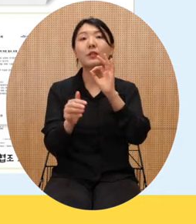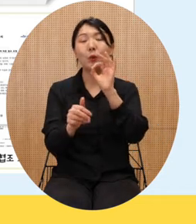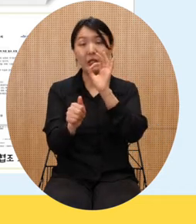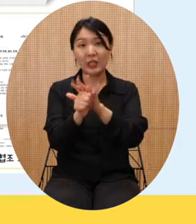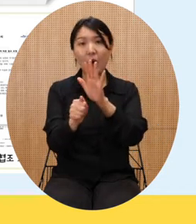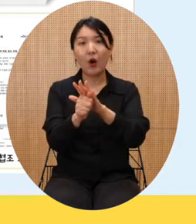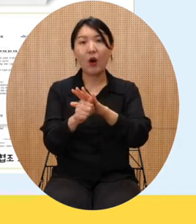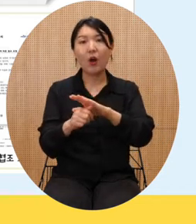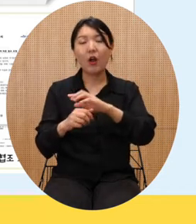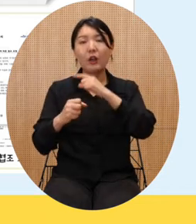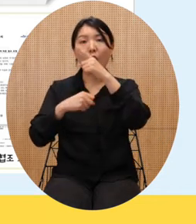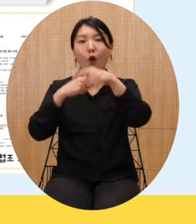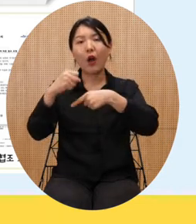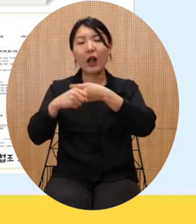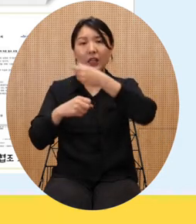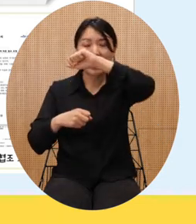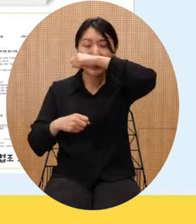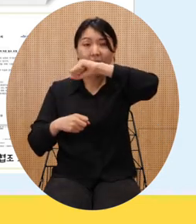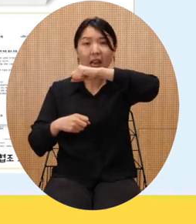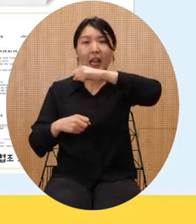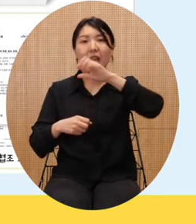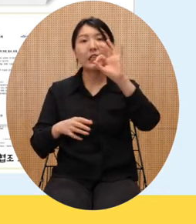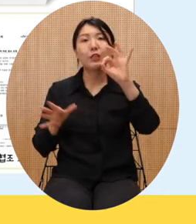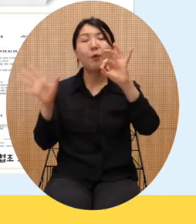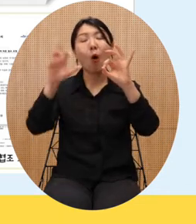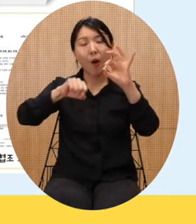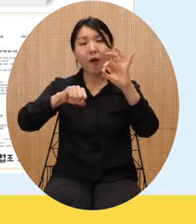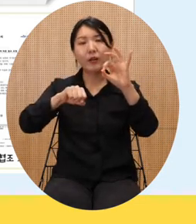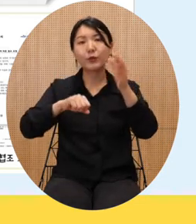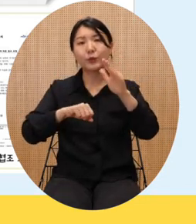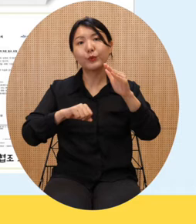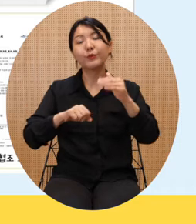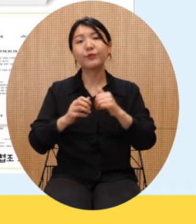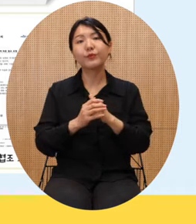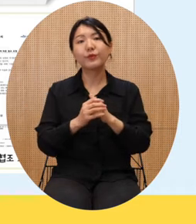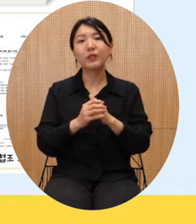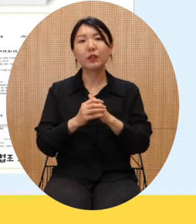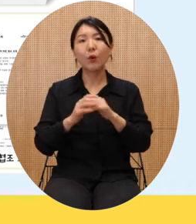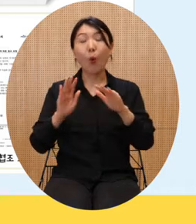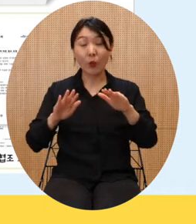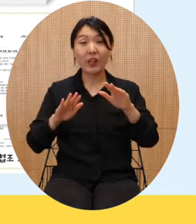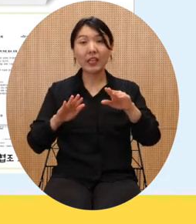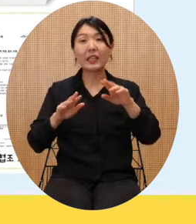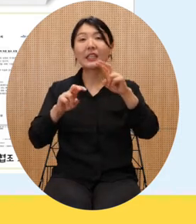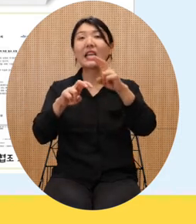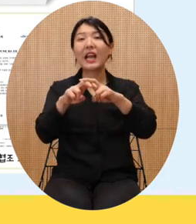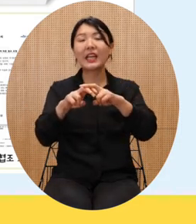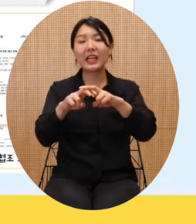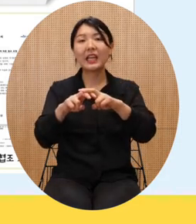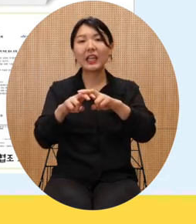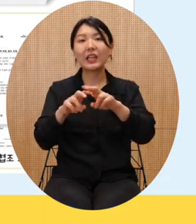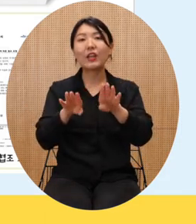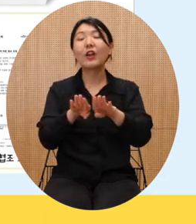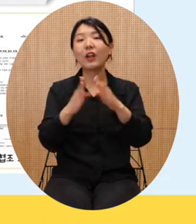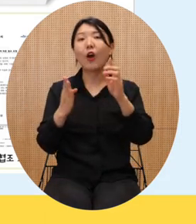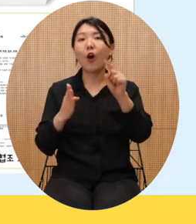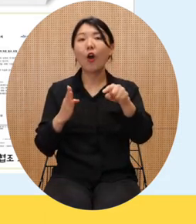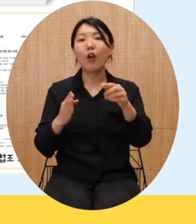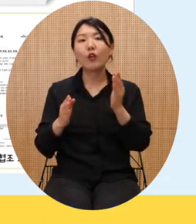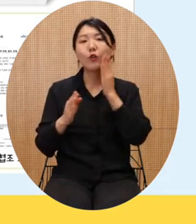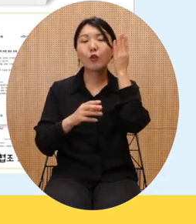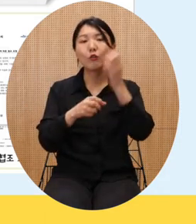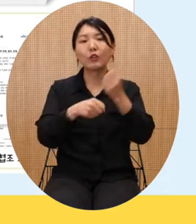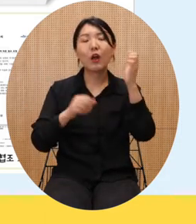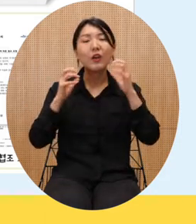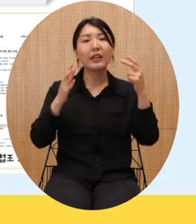시흥형 주거비 지원, 그러니까 연간 예산 한 10억 정도로 집행되는 이 사업에 관해서, 그러니까 사실은 오늘 이런 자리가 마련되기에는 또